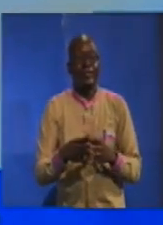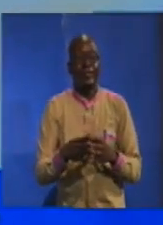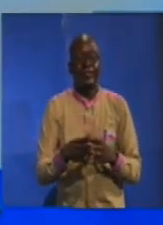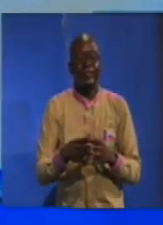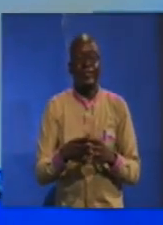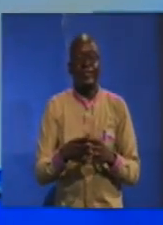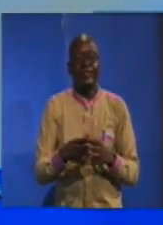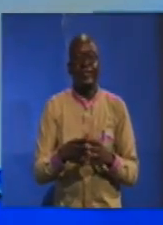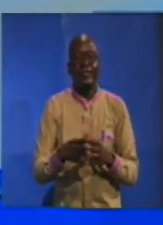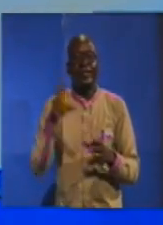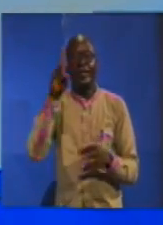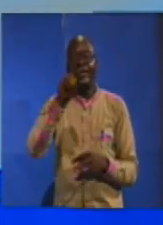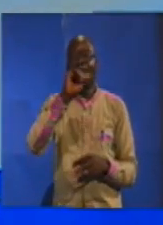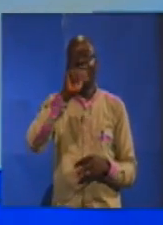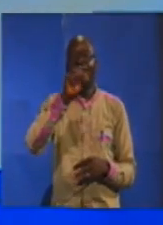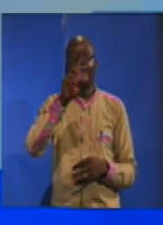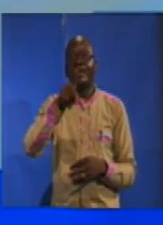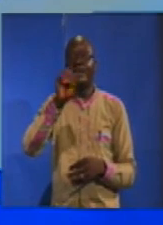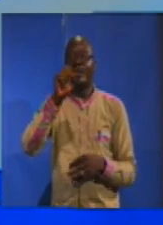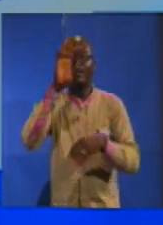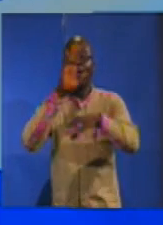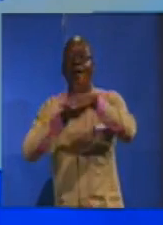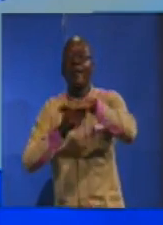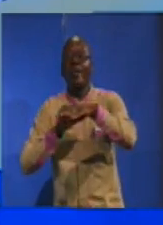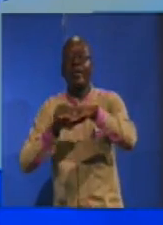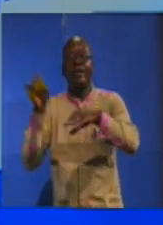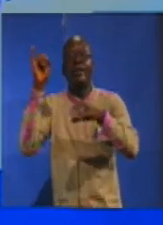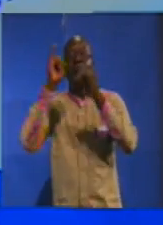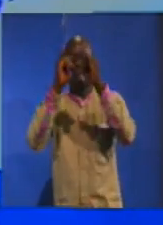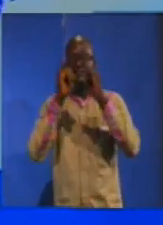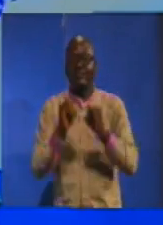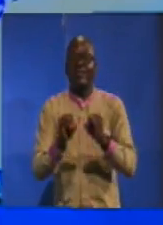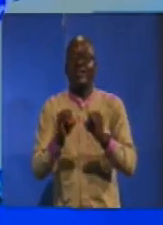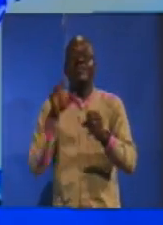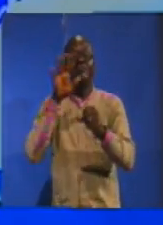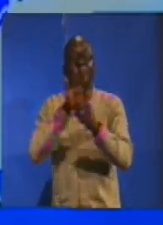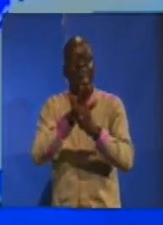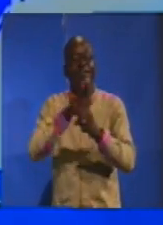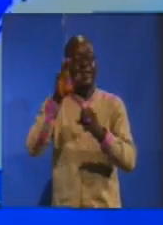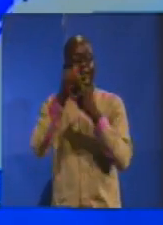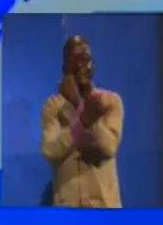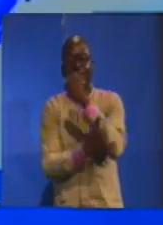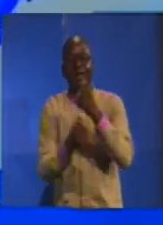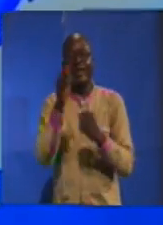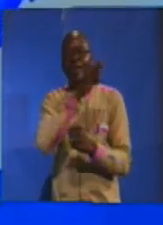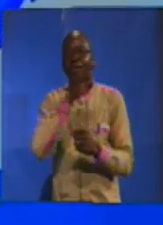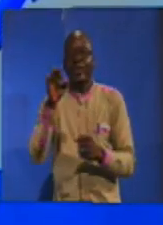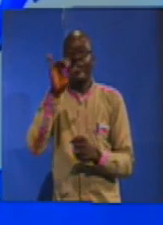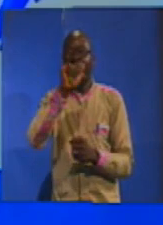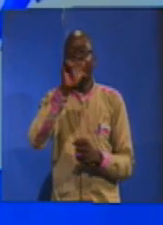Et la diaspora burkinabé appelée à investir pleinement au pays, les Burkinabés de